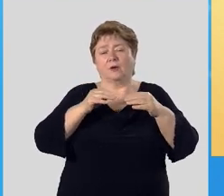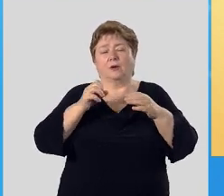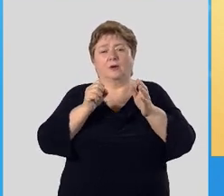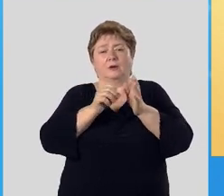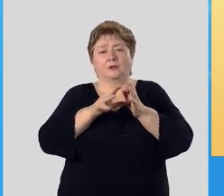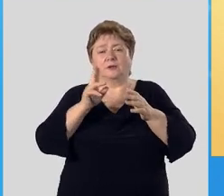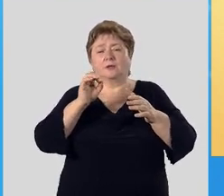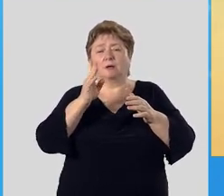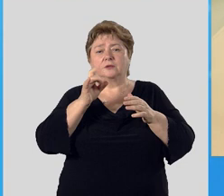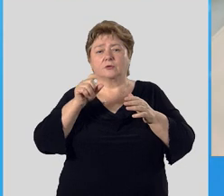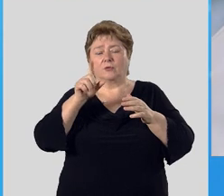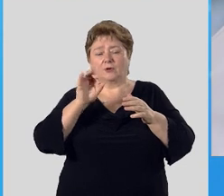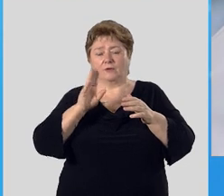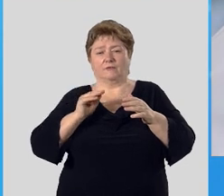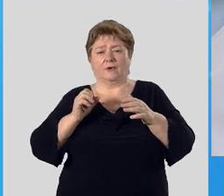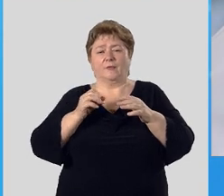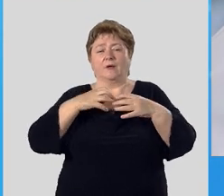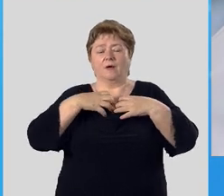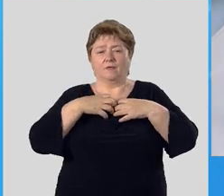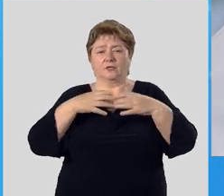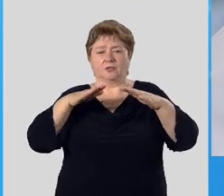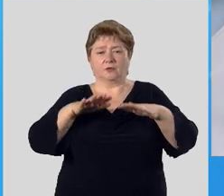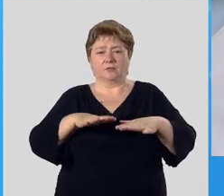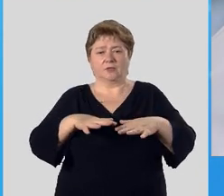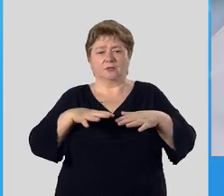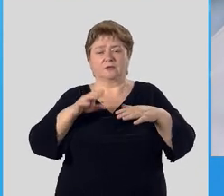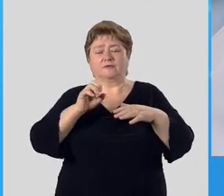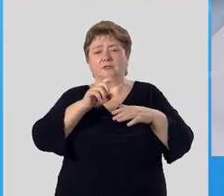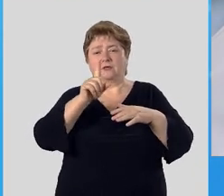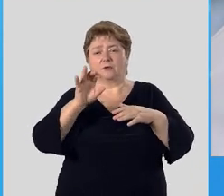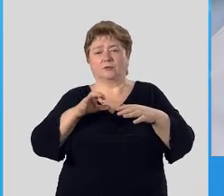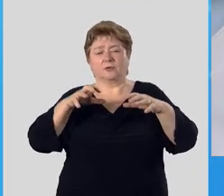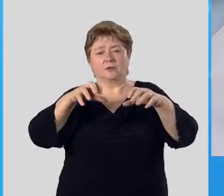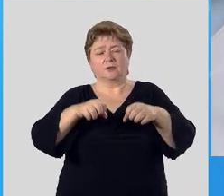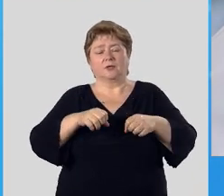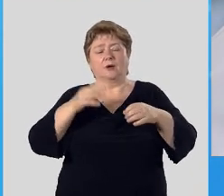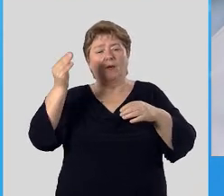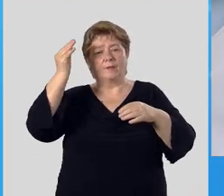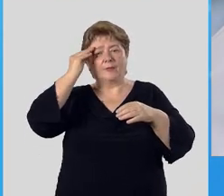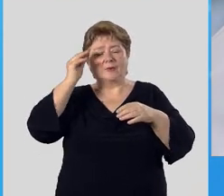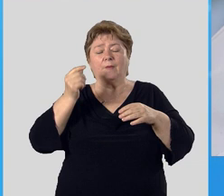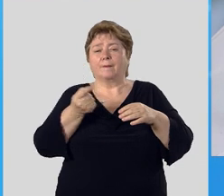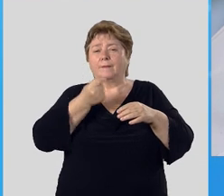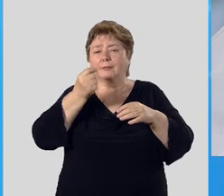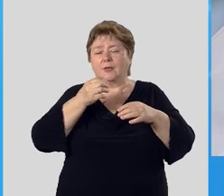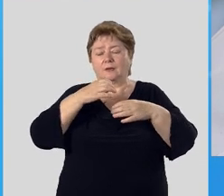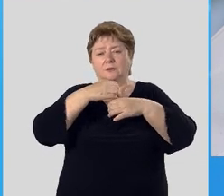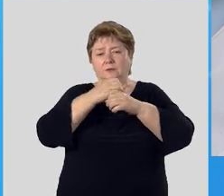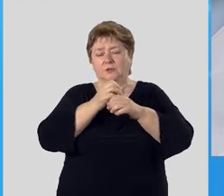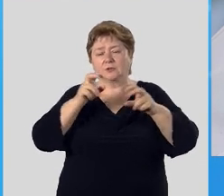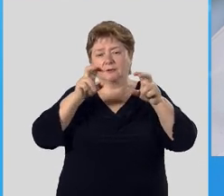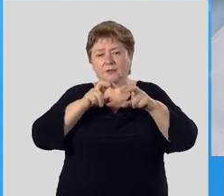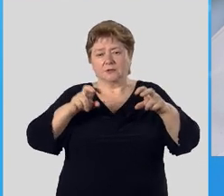электрокардиографа важное место физиологии занимает метод микроскопического